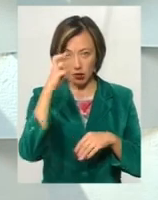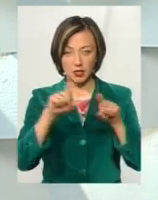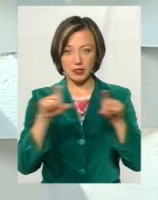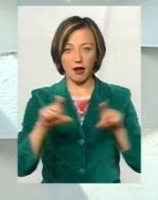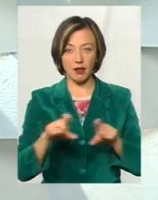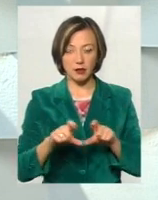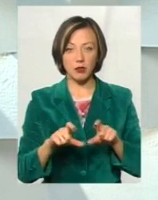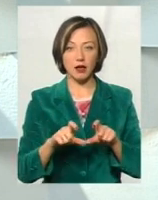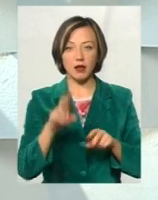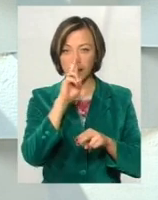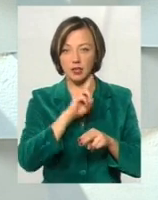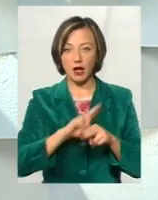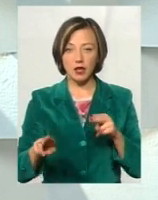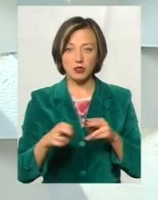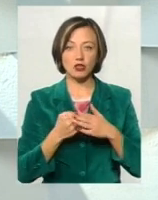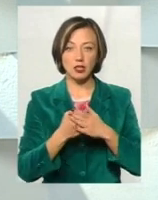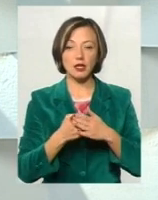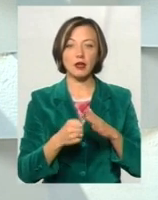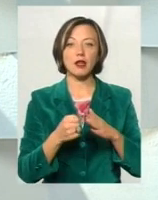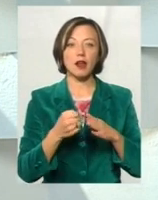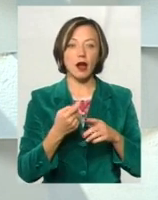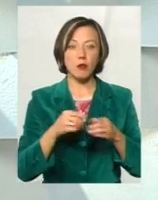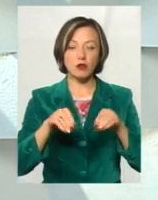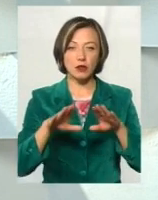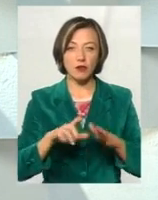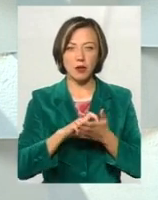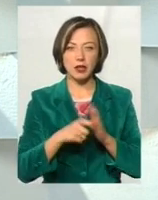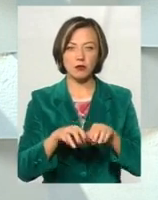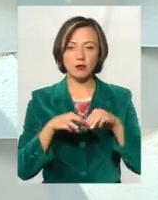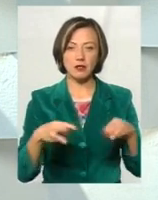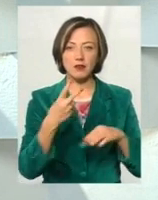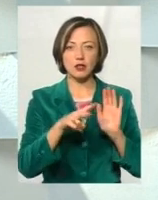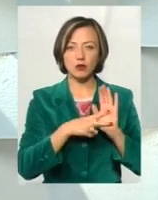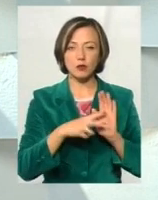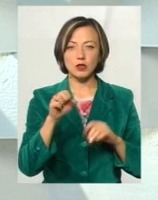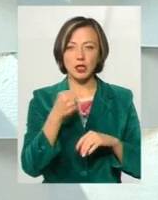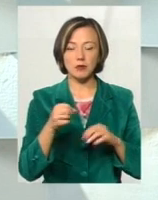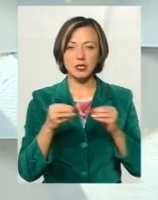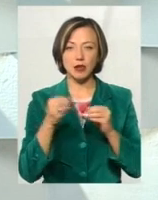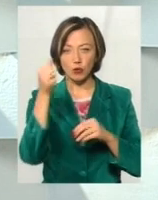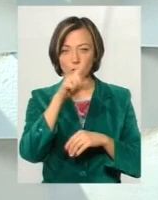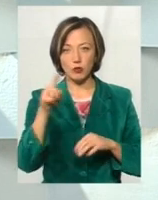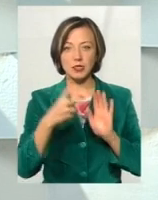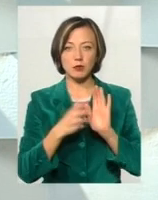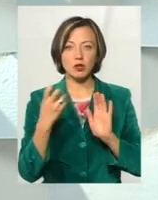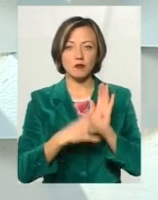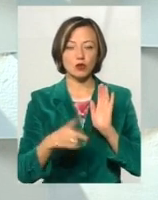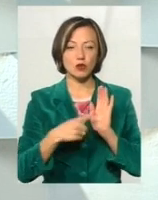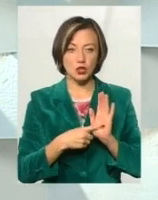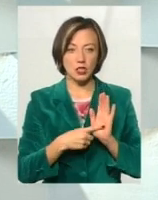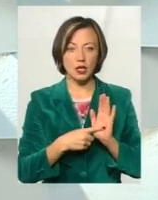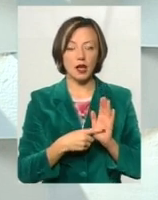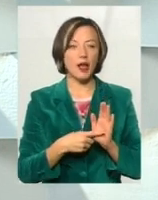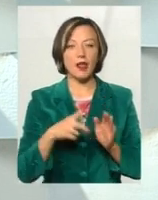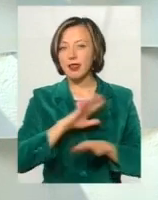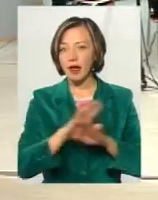навчальними закладами, втратила чинність на підставі постанови Кабінету міністрів від 27 серпня 2010 року номер 796, якою